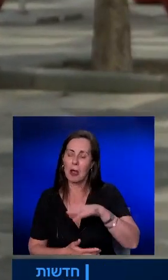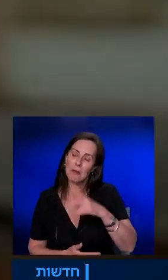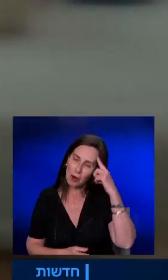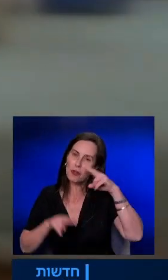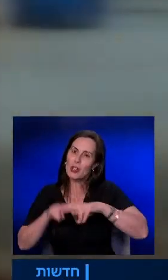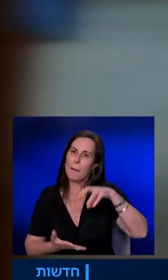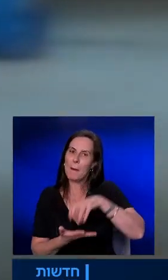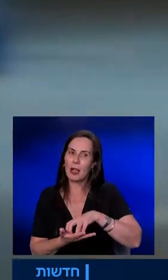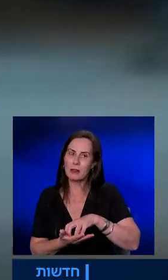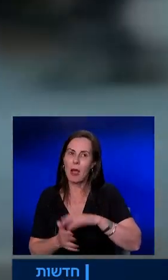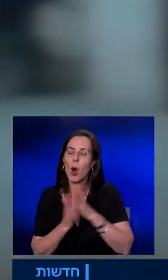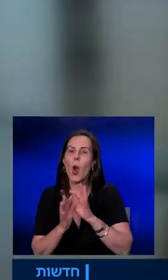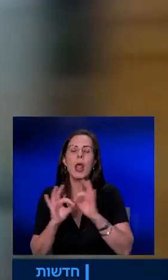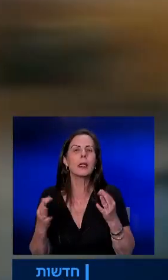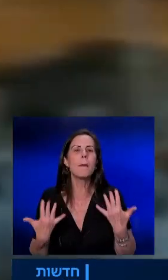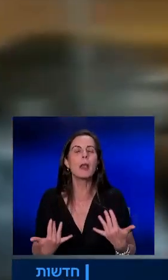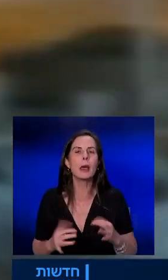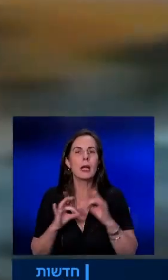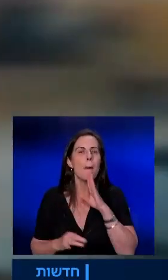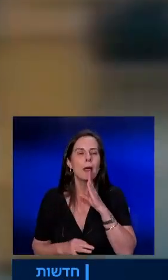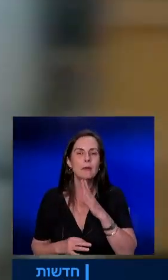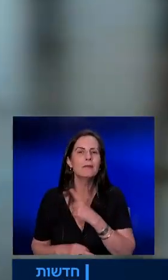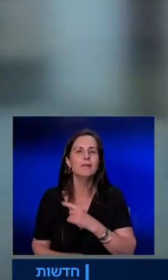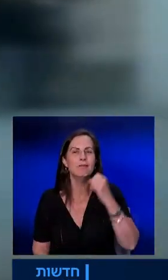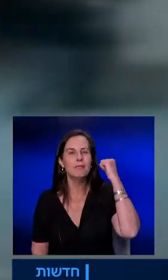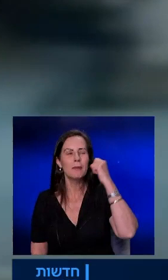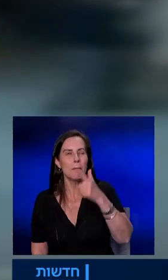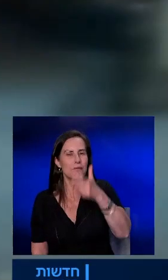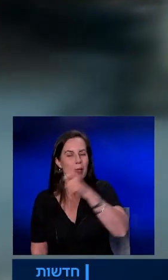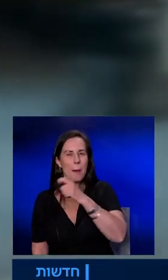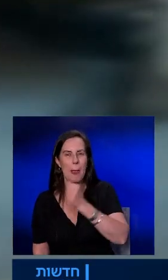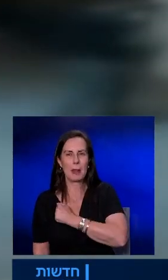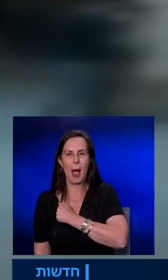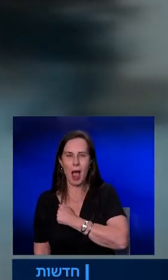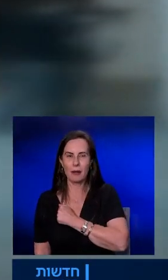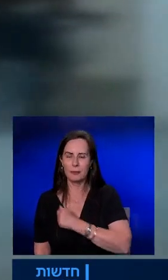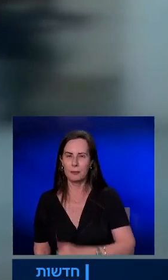עתידם. הכל החל להתערער אחרי הפיגוע בבני ברק.